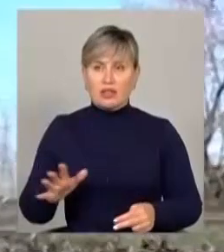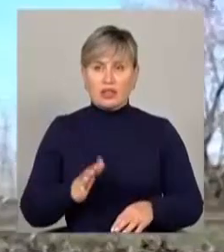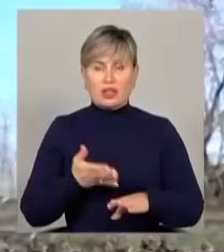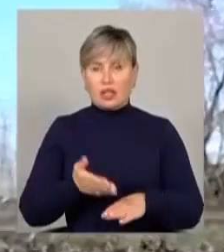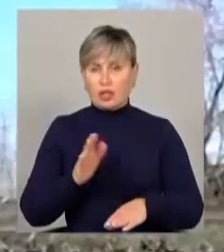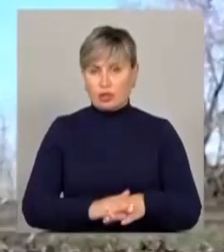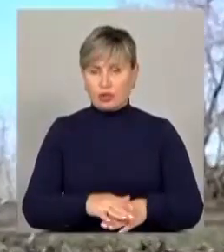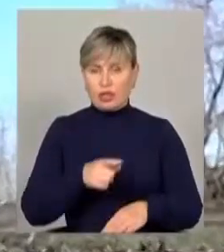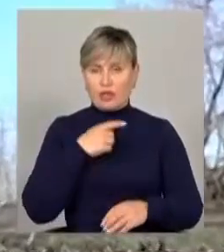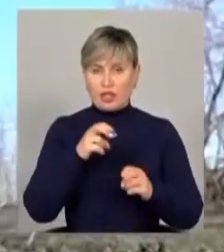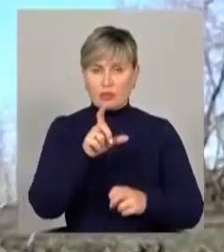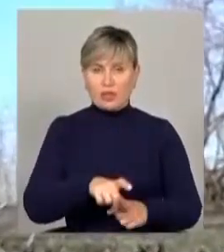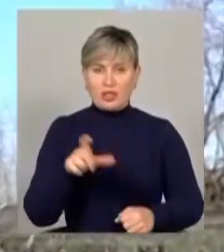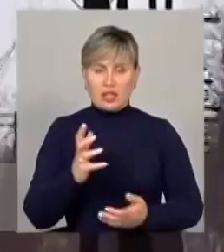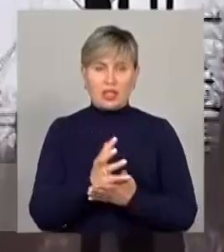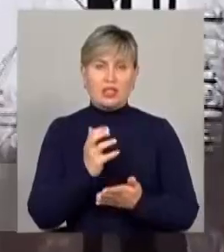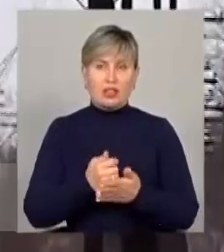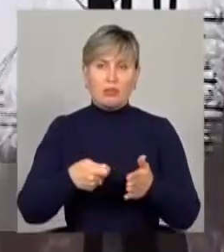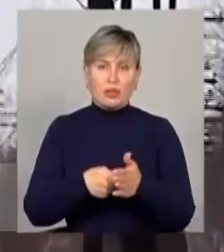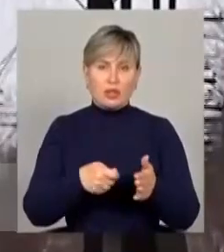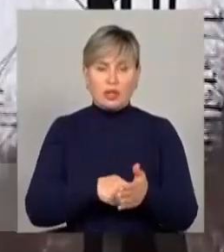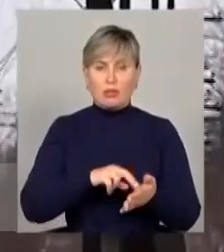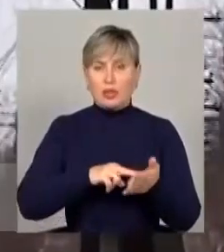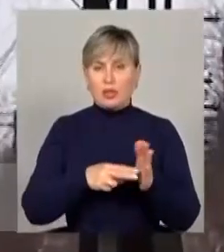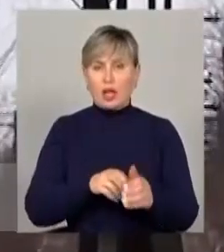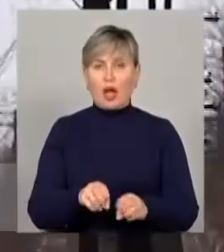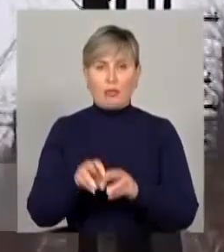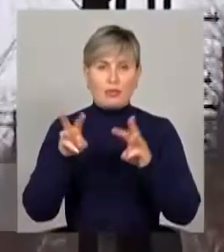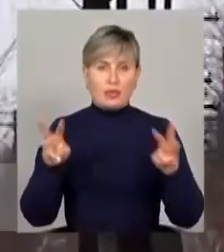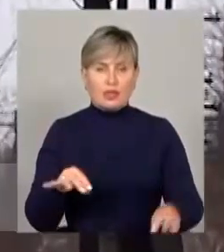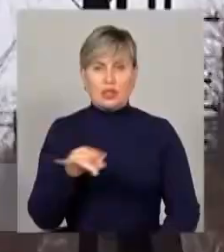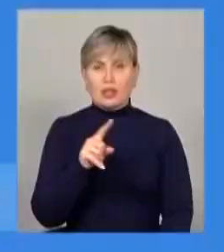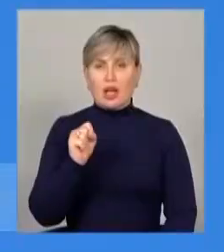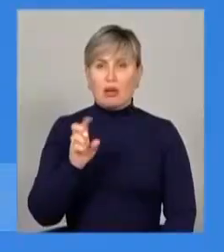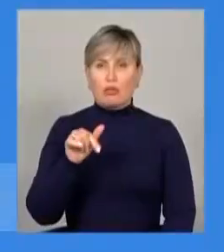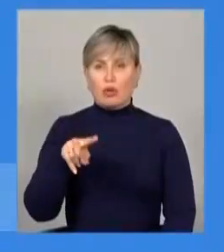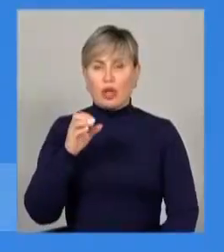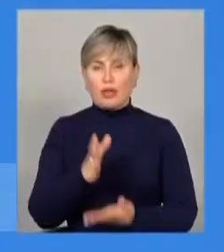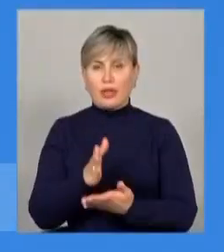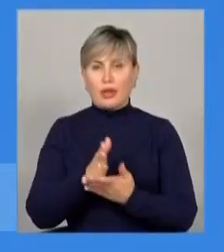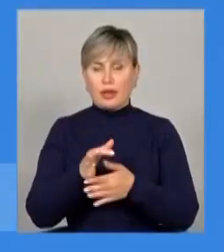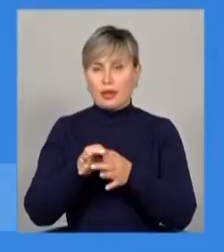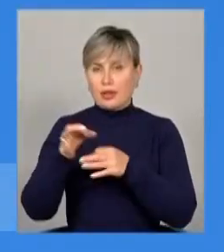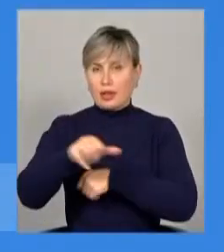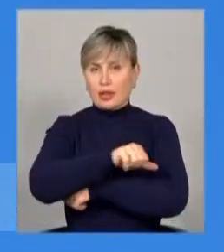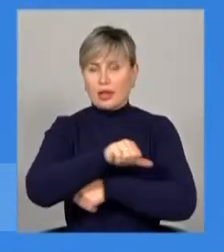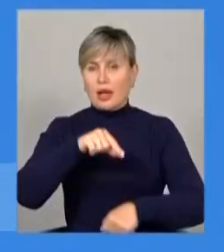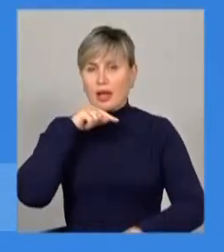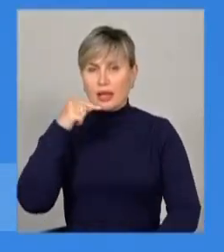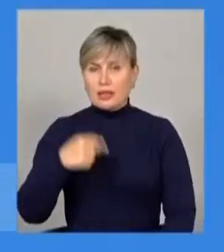говорят специалисты резервное питание планирует обеспечить подстанциях она находится на приграничной с Россией